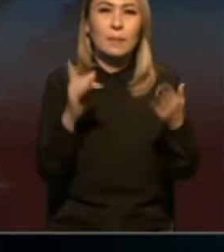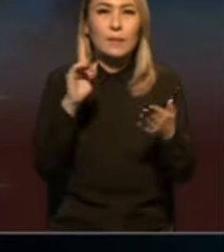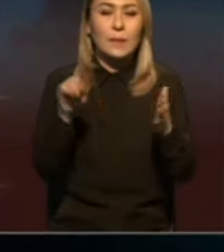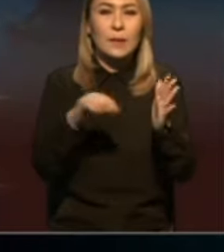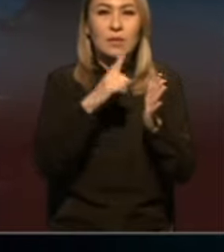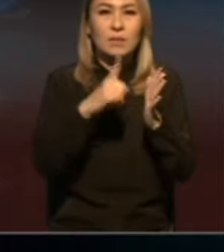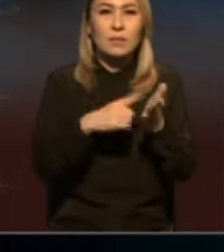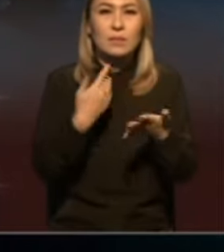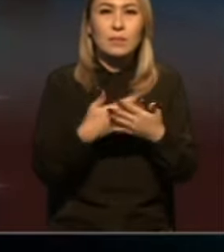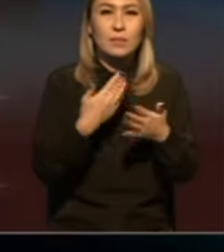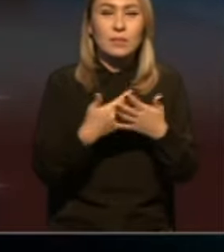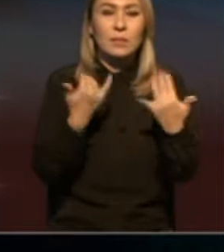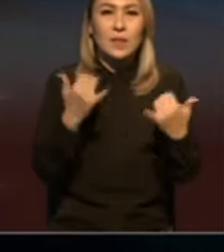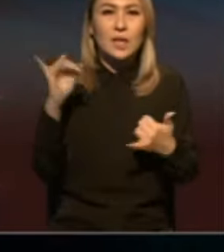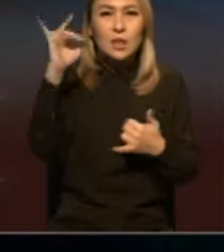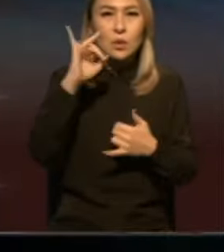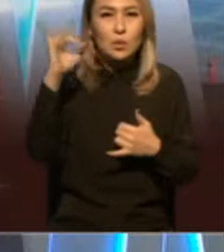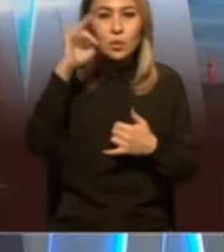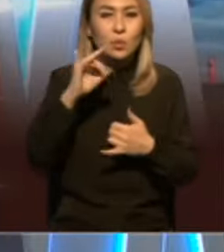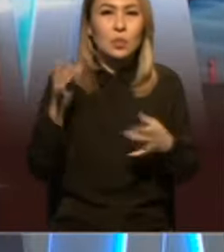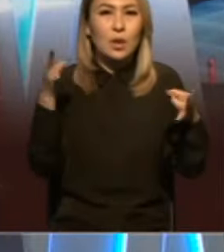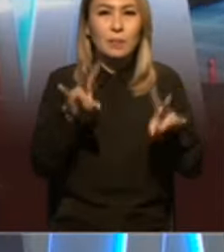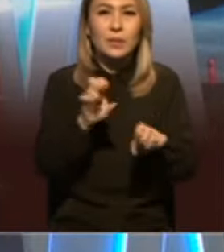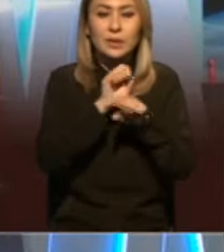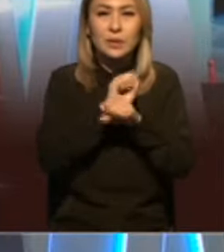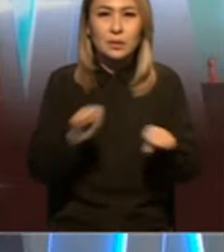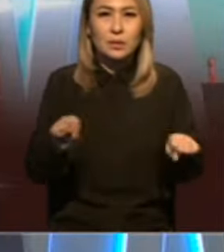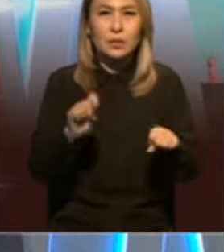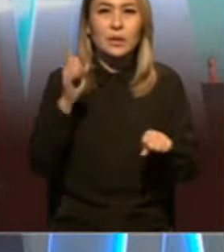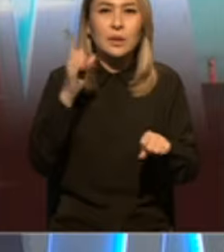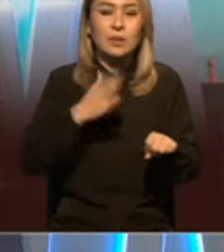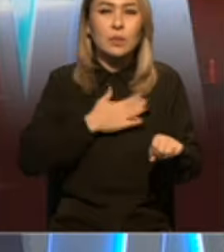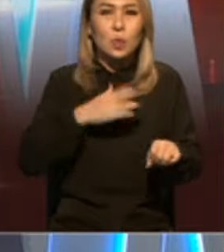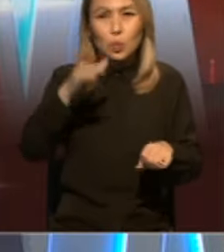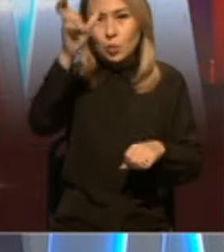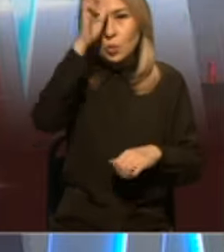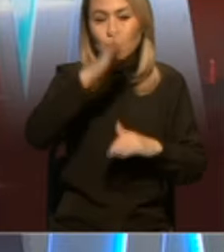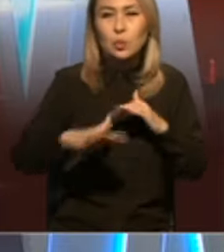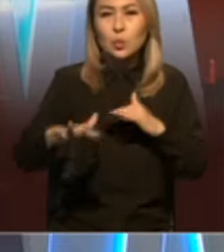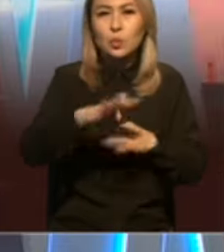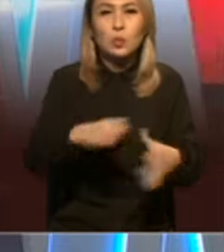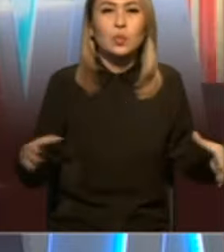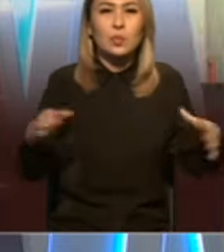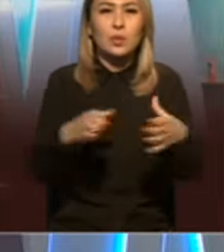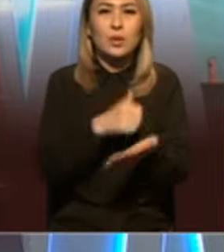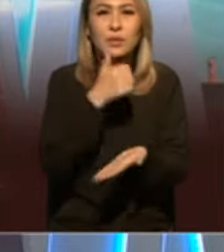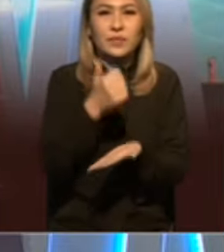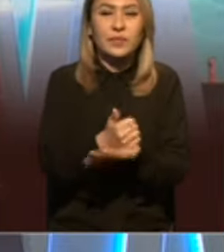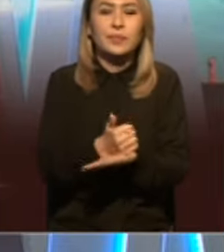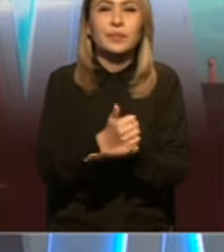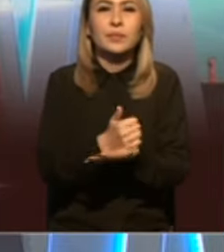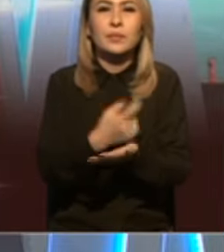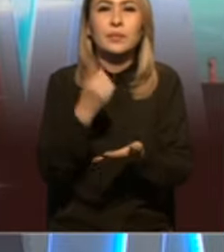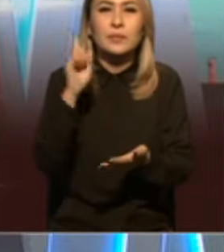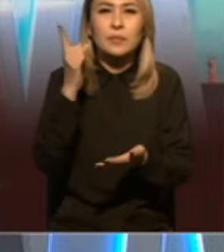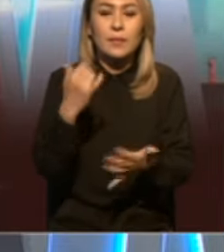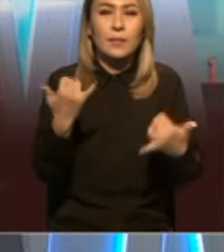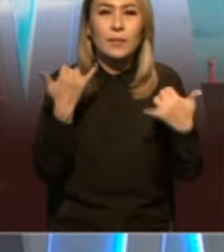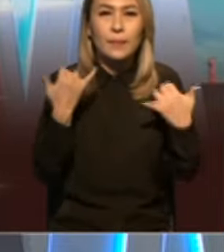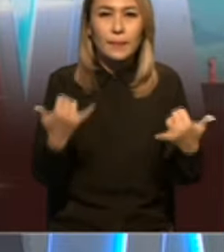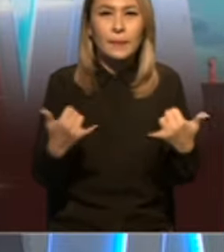қазір айтып отырмыз, тарихта қалмау керек. Неге біз қазір бүгін түркі елдерінің басшылары жиналып жатыр? Себебі